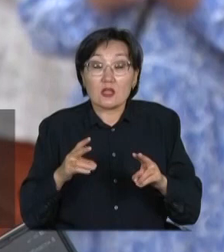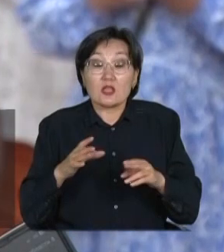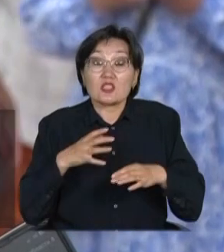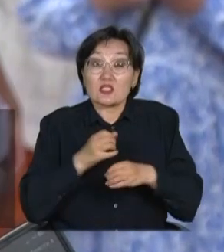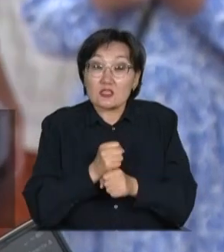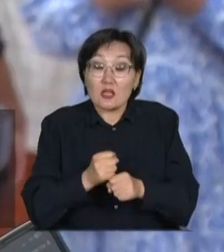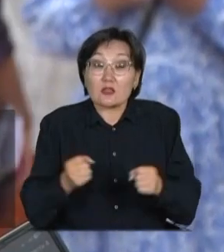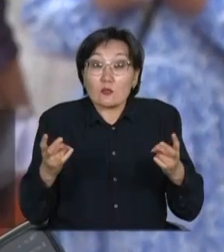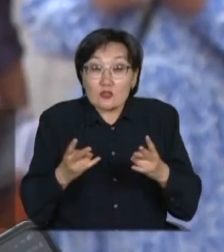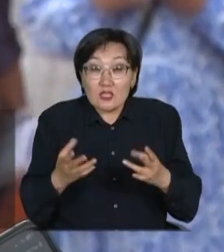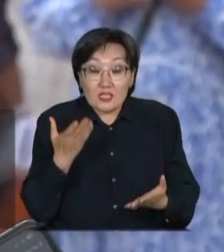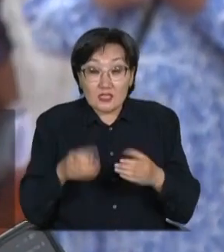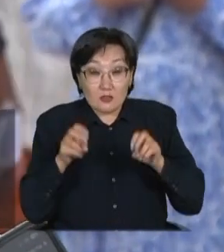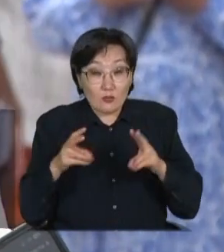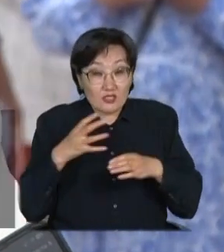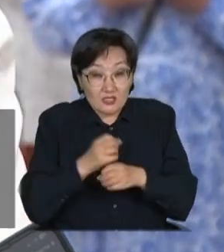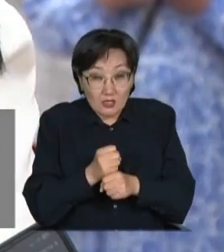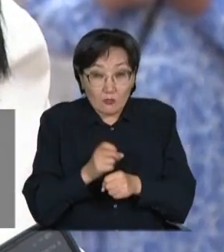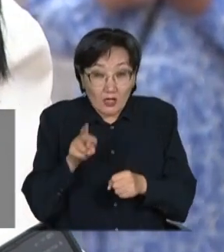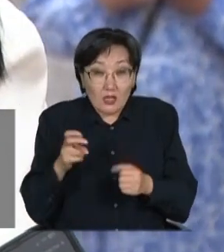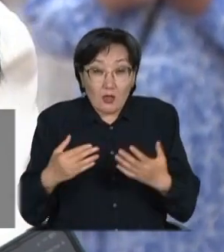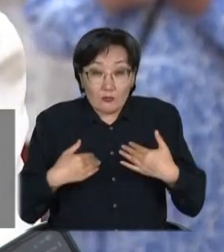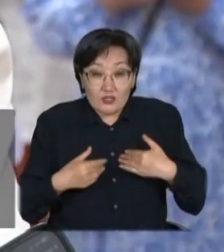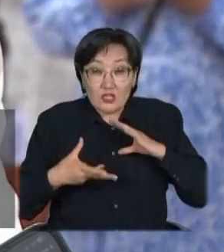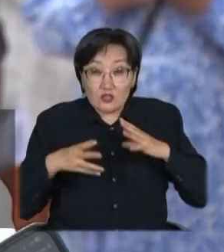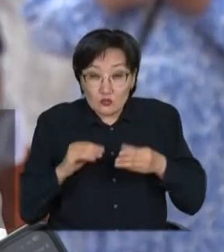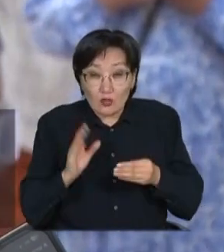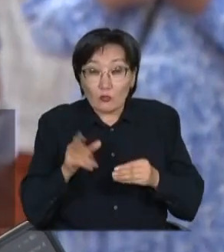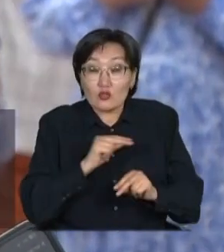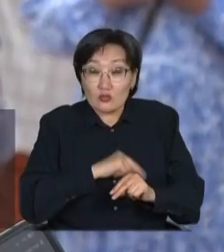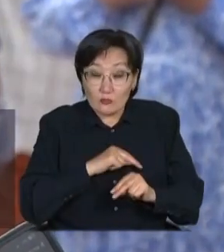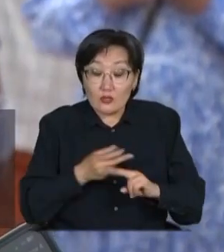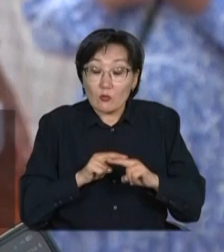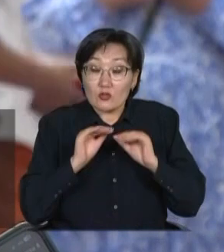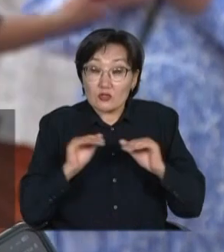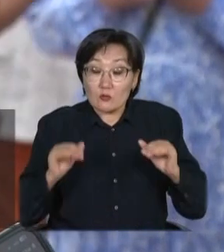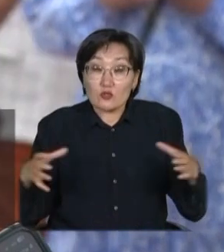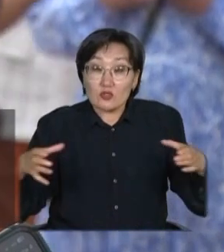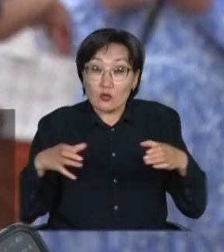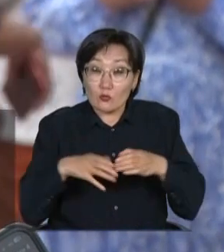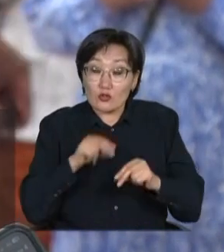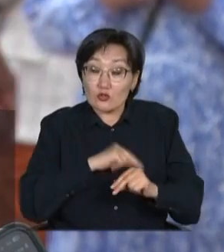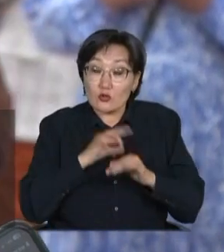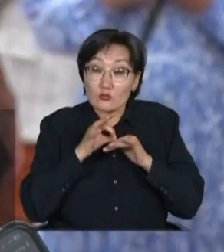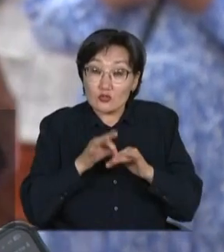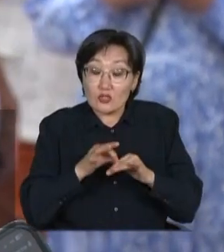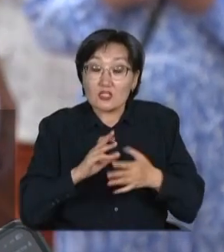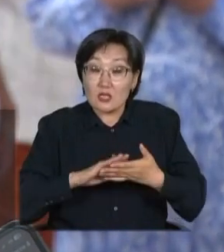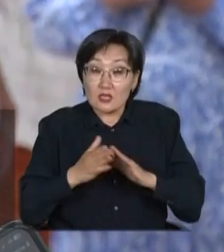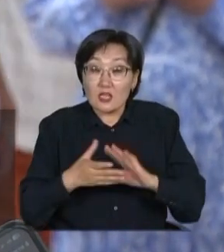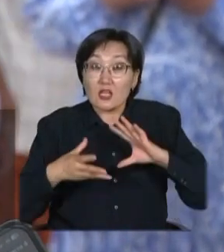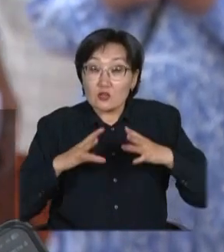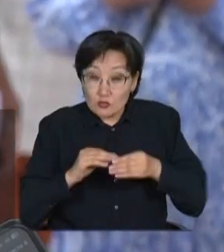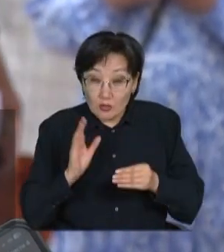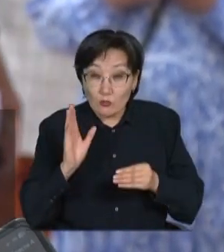Мамандарды біз қысқартатын болсақ, қалай біз результат шығарамыз? Бұл балдарға комплексный жұмыс жасаған кезде ғана результат болады